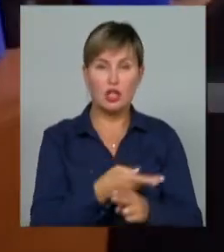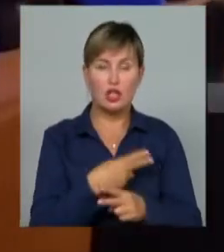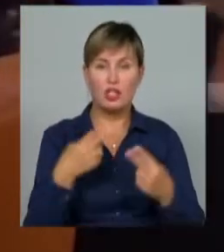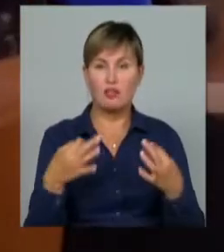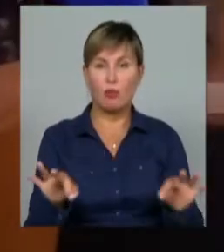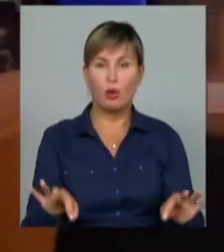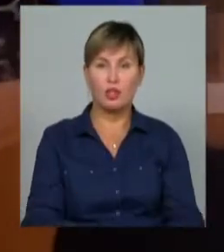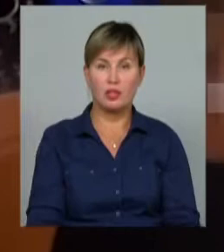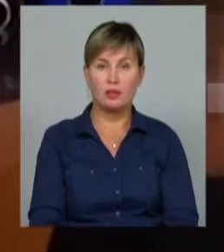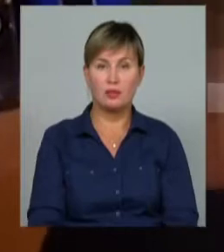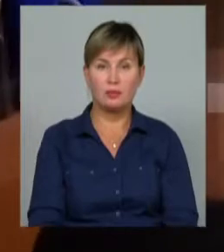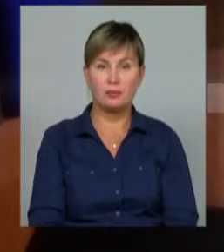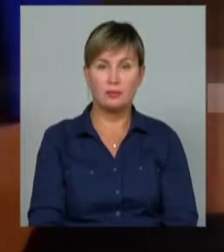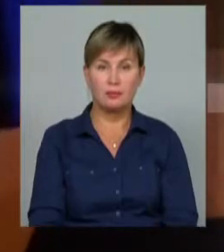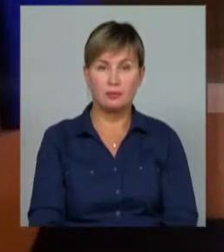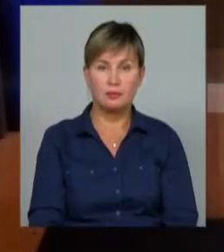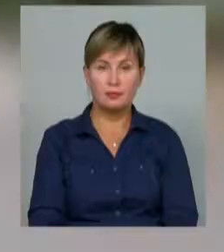свободы.